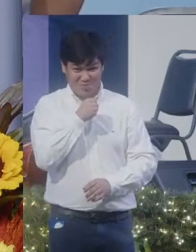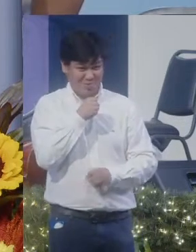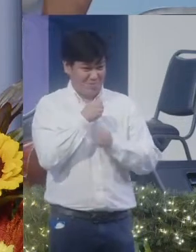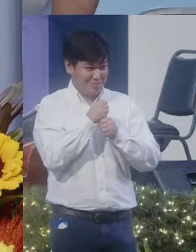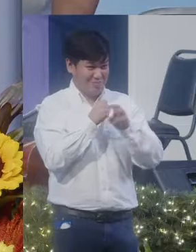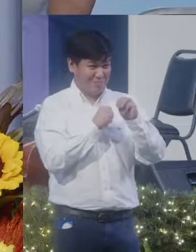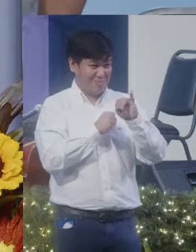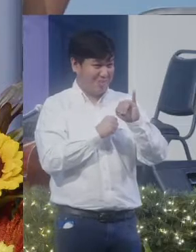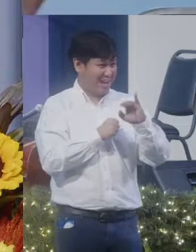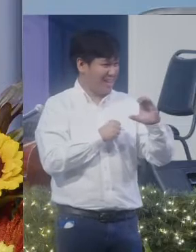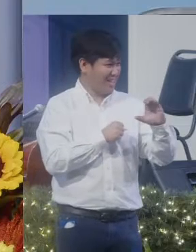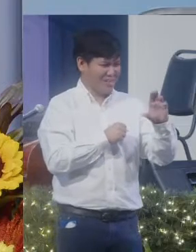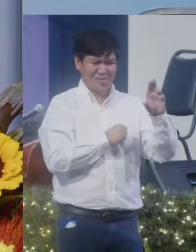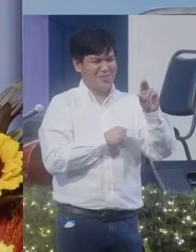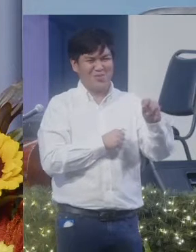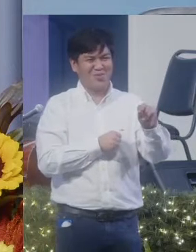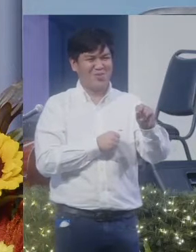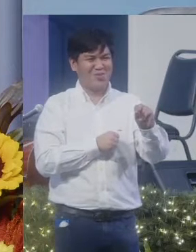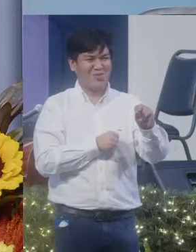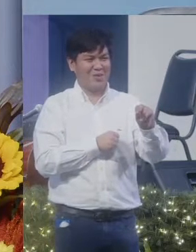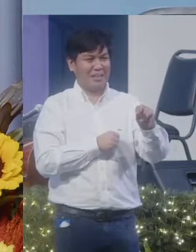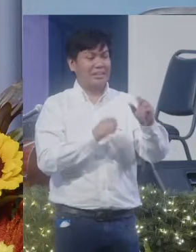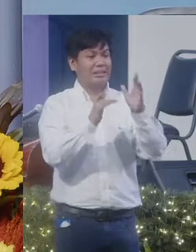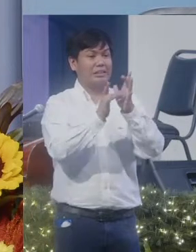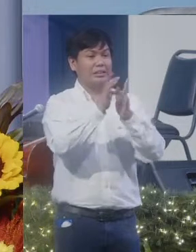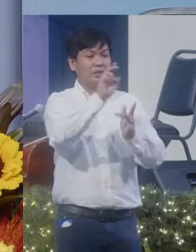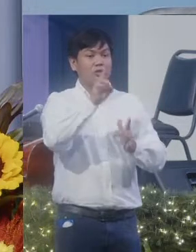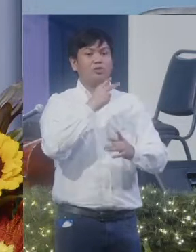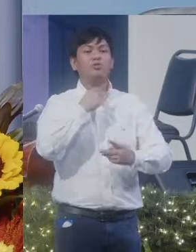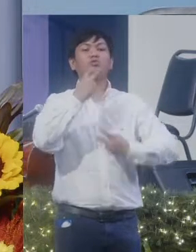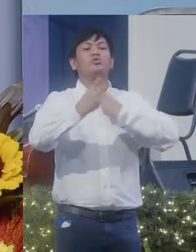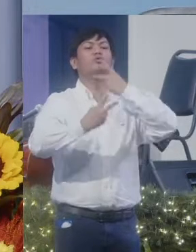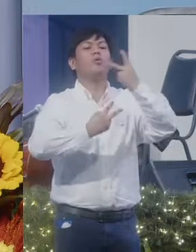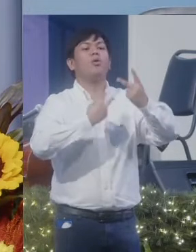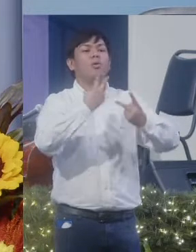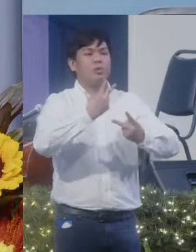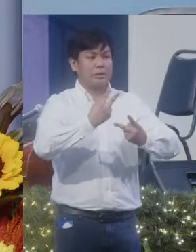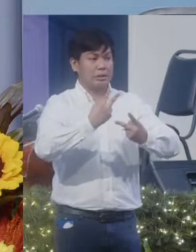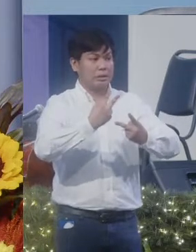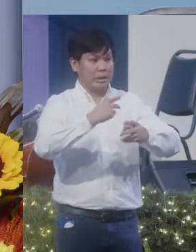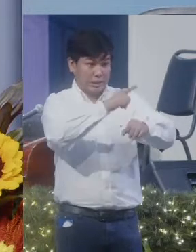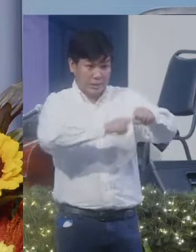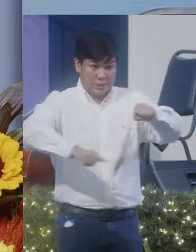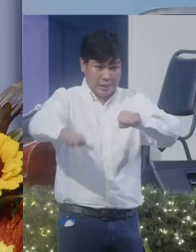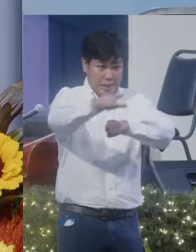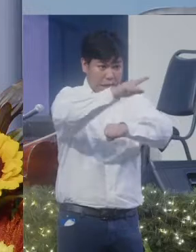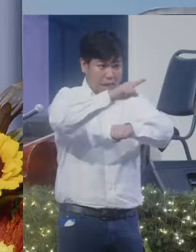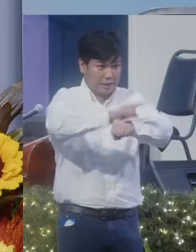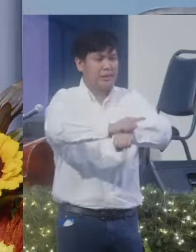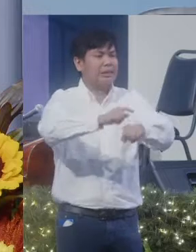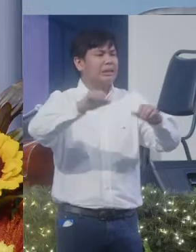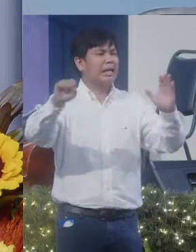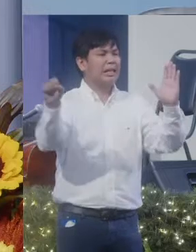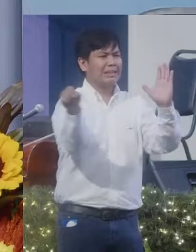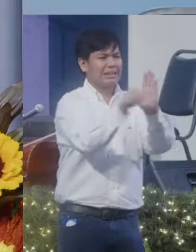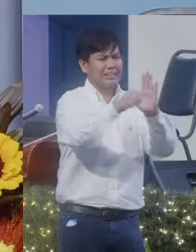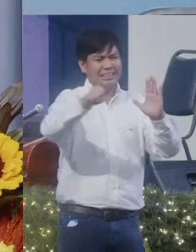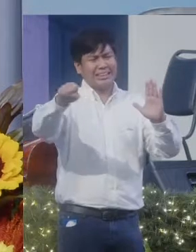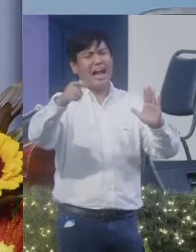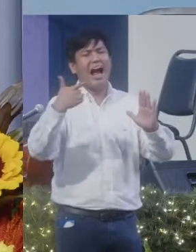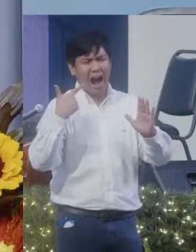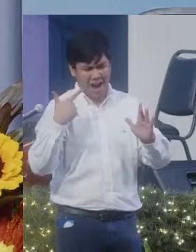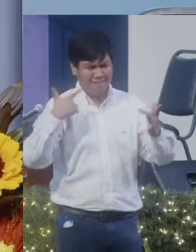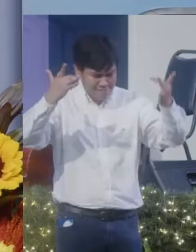bangka. So ganun pong ginawa ng ating Panginoon. Yung bangka po na ito, meron po silang